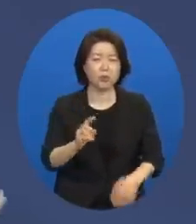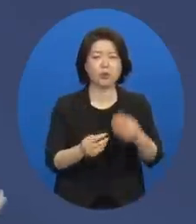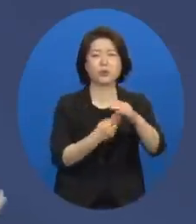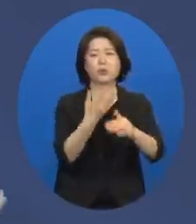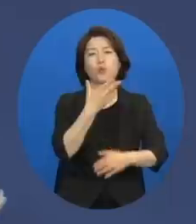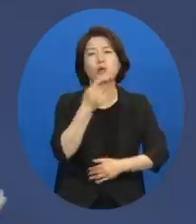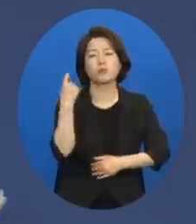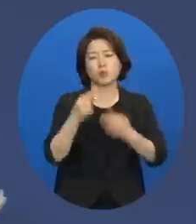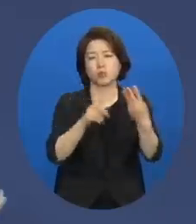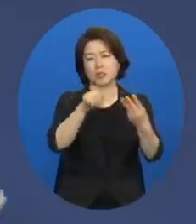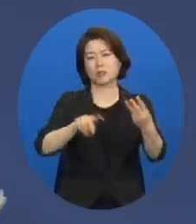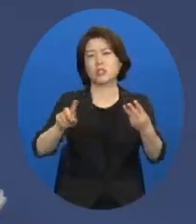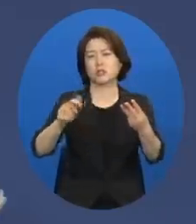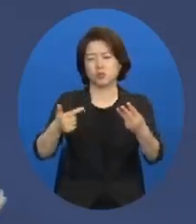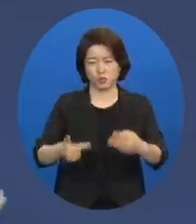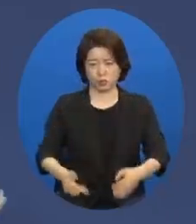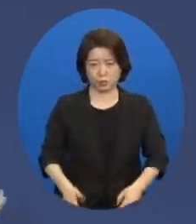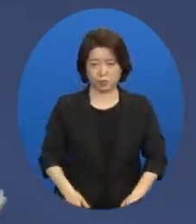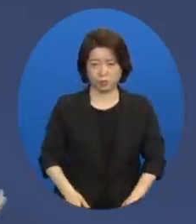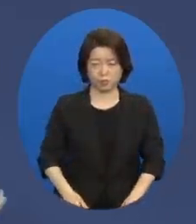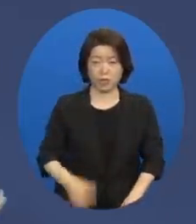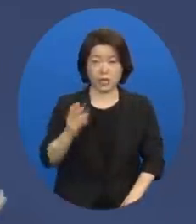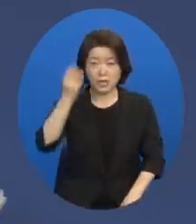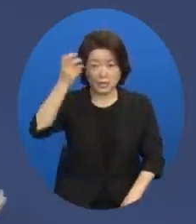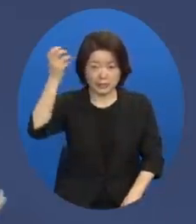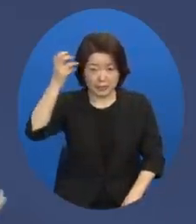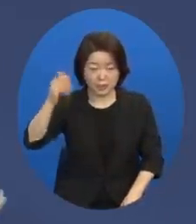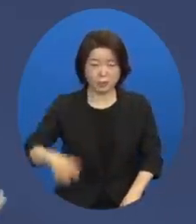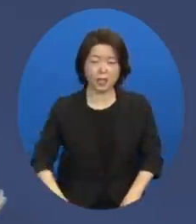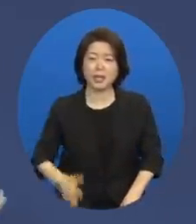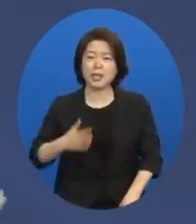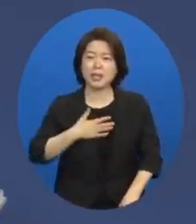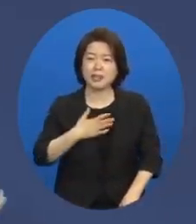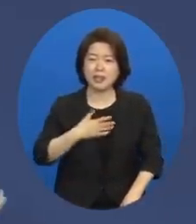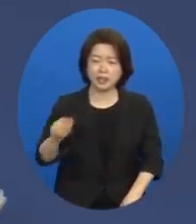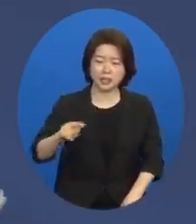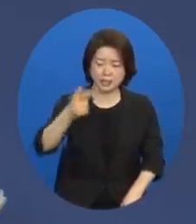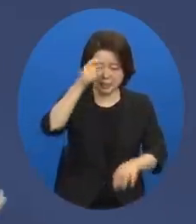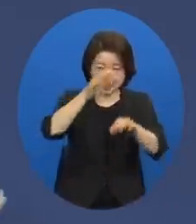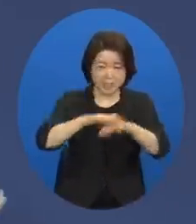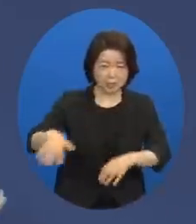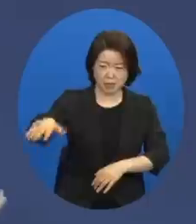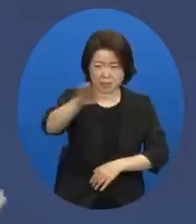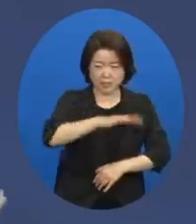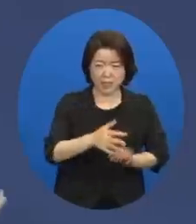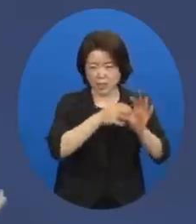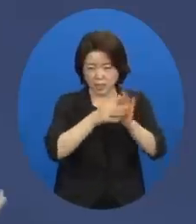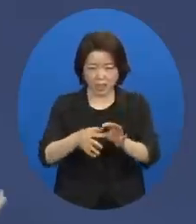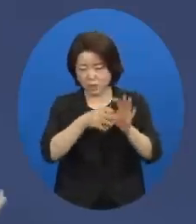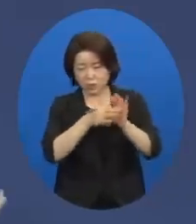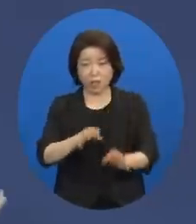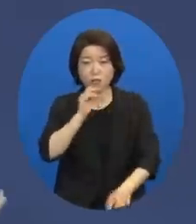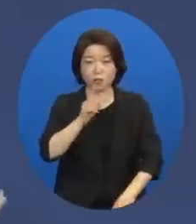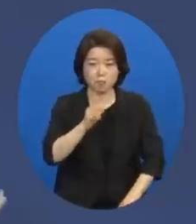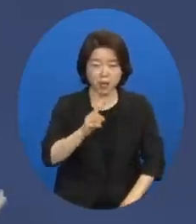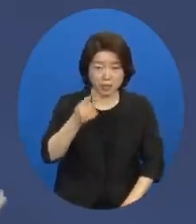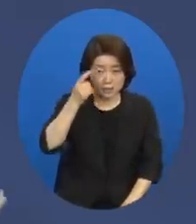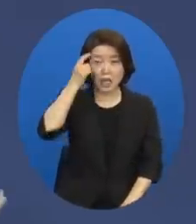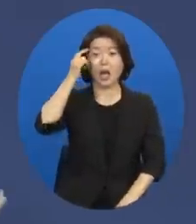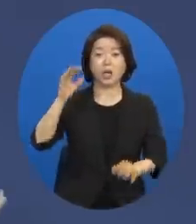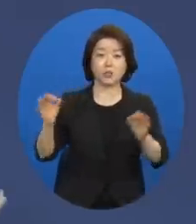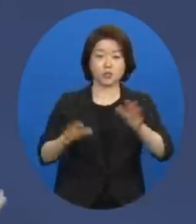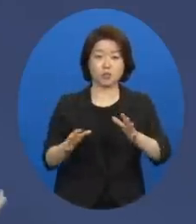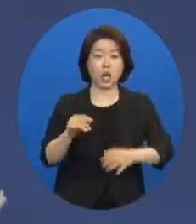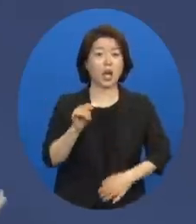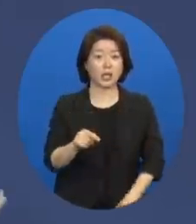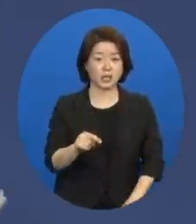이제는 알죠. 성령께서 요한복음 3장 16절을 가지고 이 예배당에서 있는 사람들이 계속 말하는구나 이걸 깨달은 순간